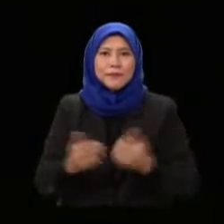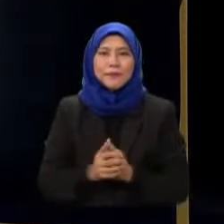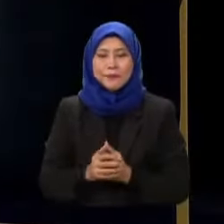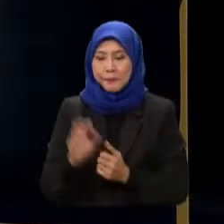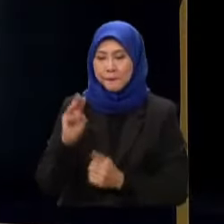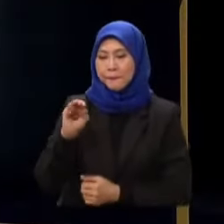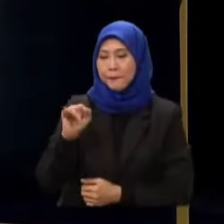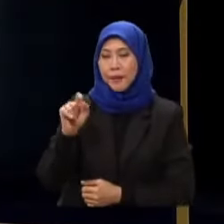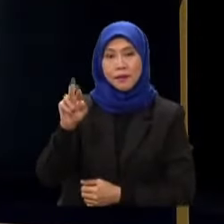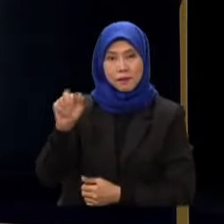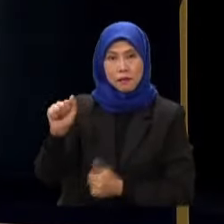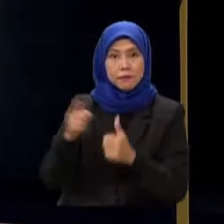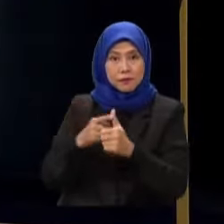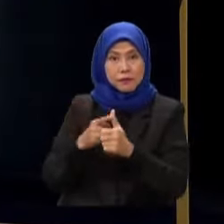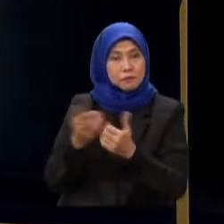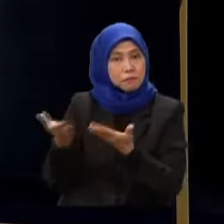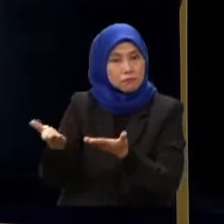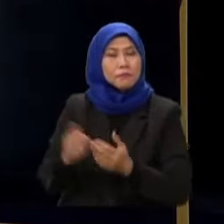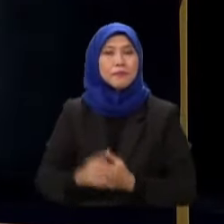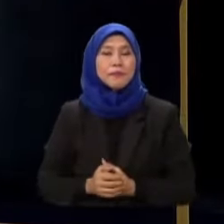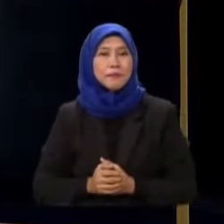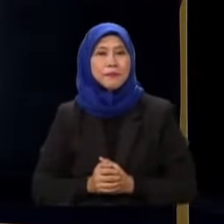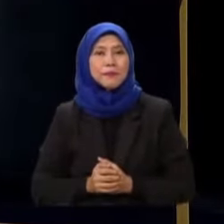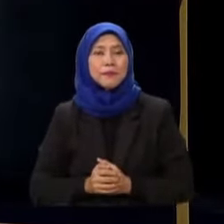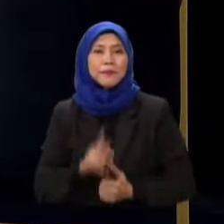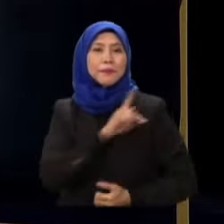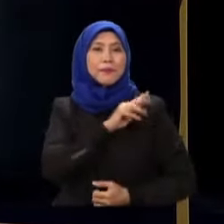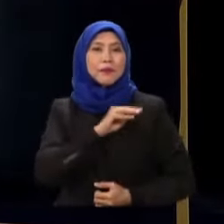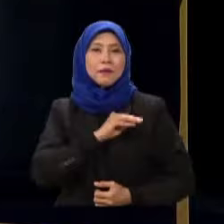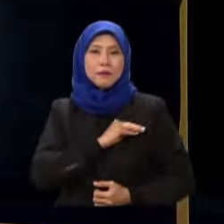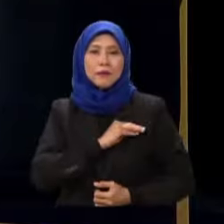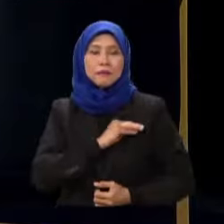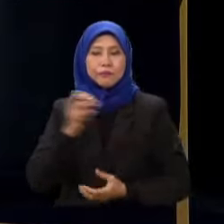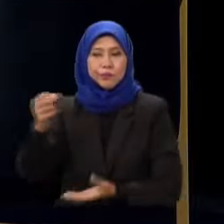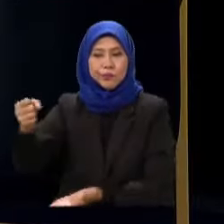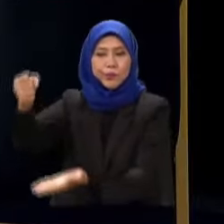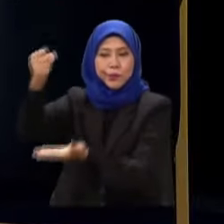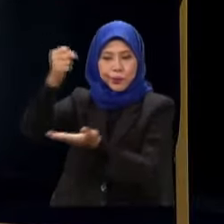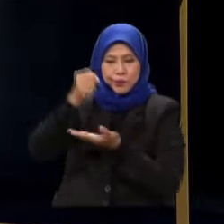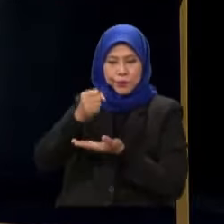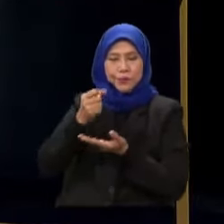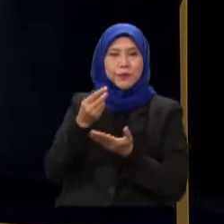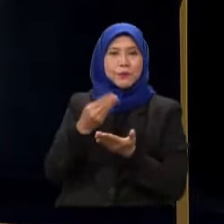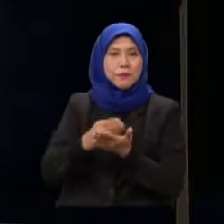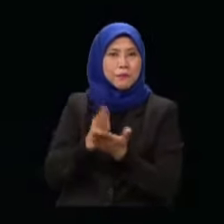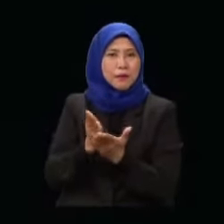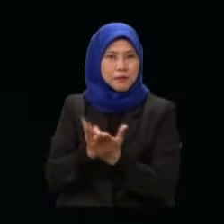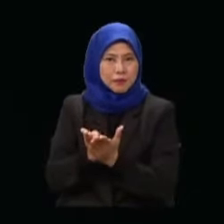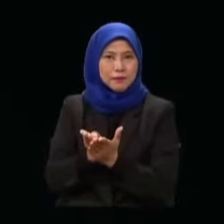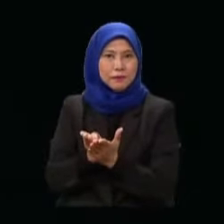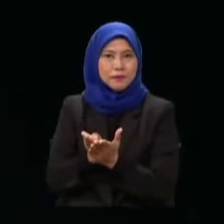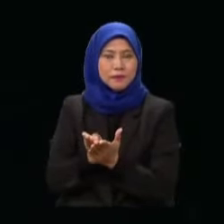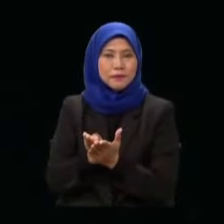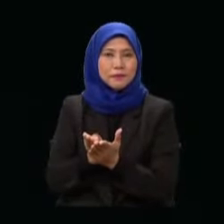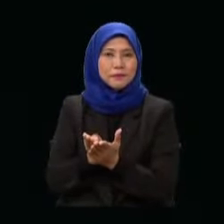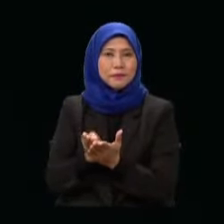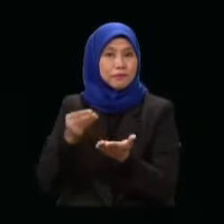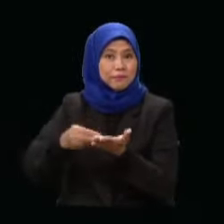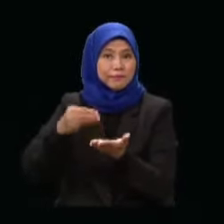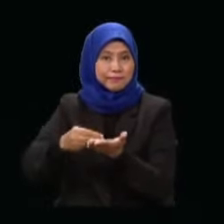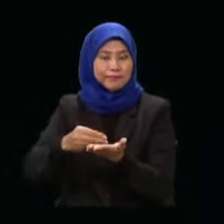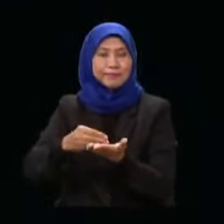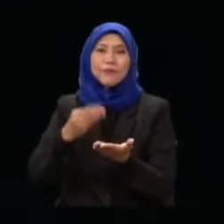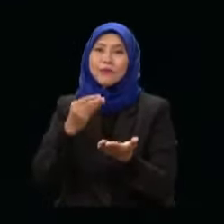Eh iya betul kalau karena Kementerian telah diberikan peruntukkannya dalam belanja Wan Billy dibentangkan oleh kerajaan